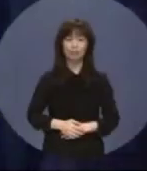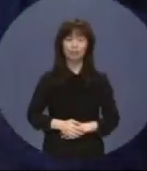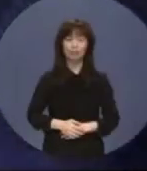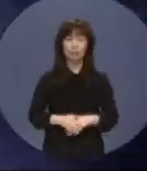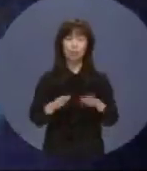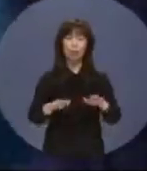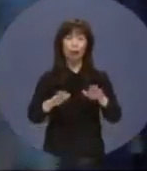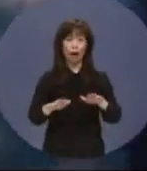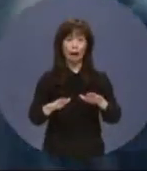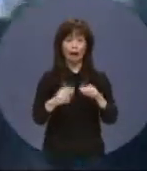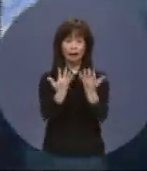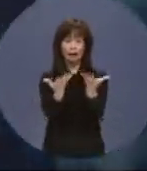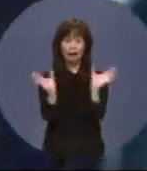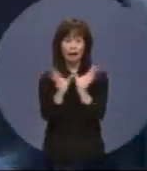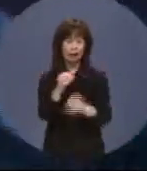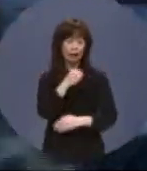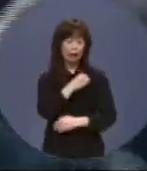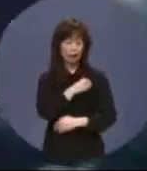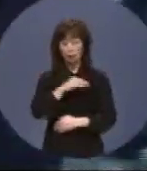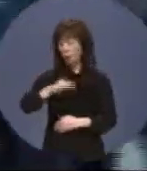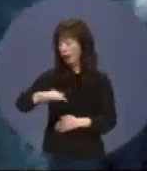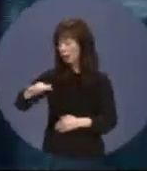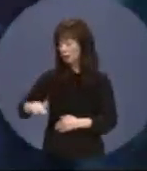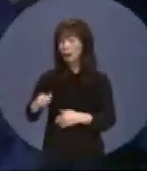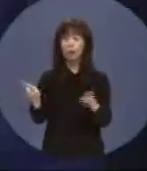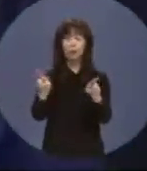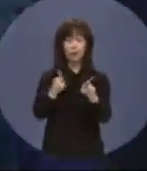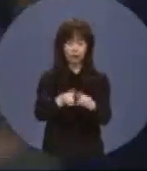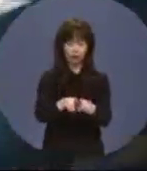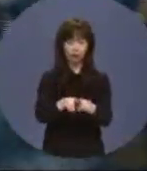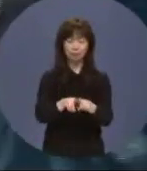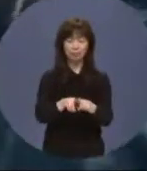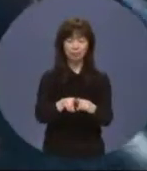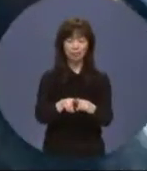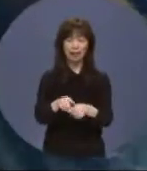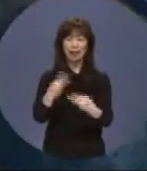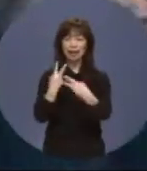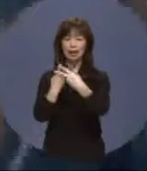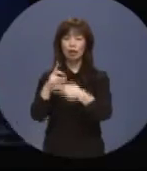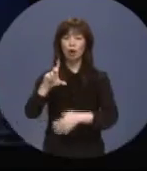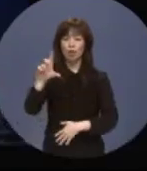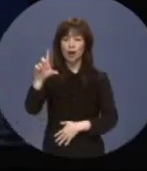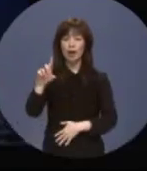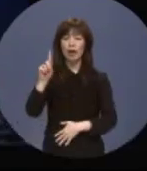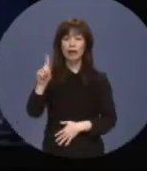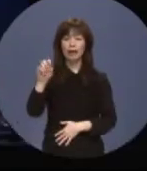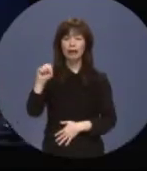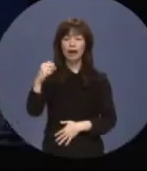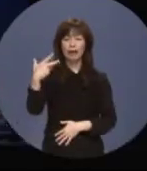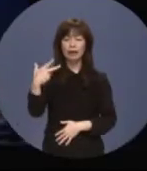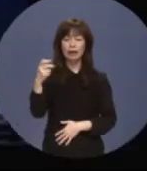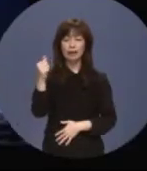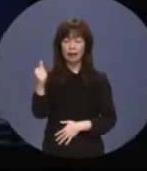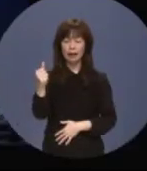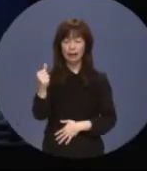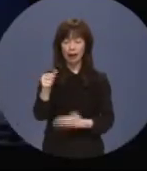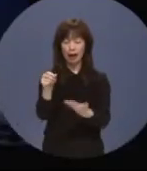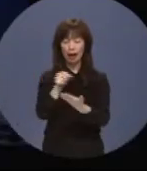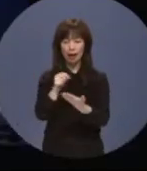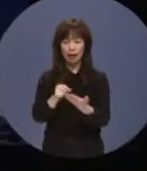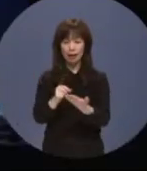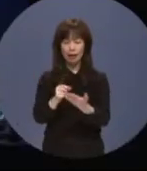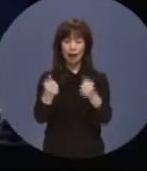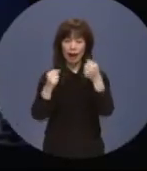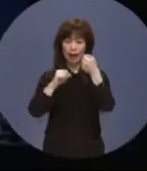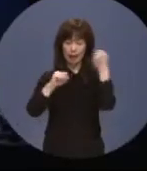今回は劇団員のお孫さんたちも加わり、井上久志作の群読劇水